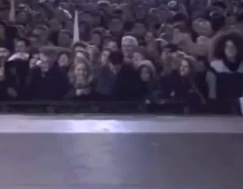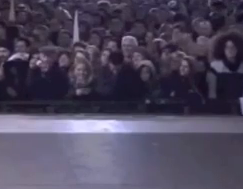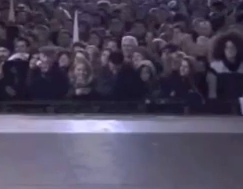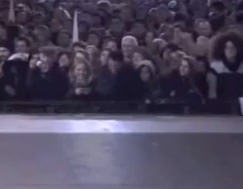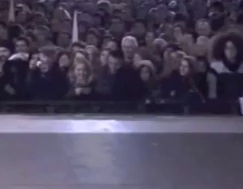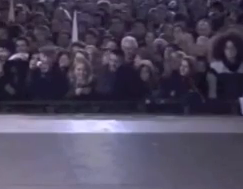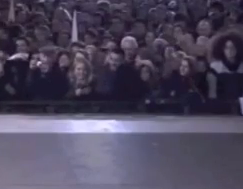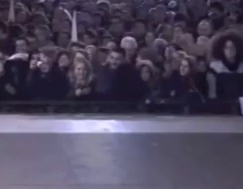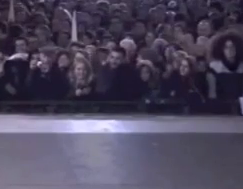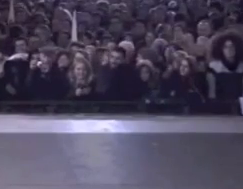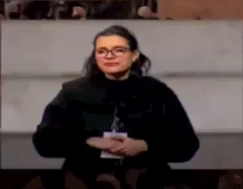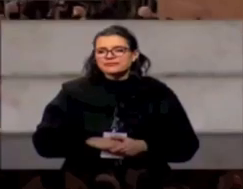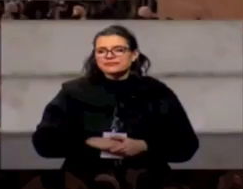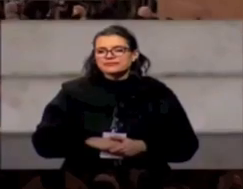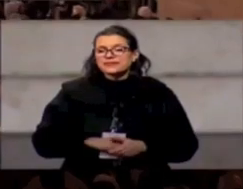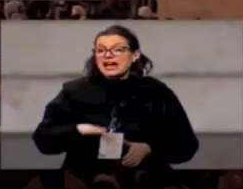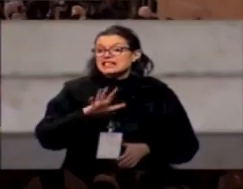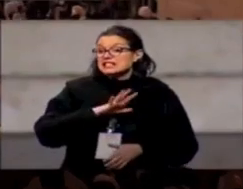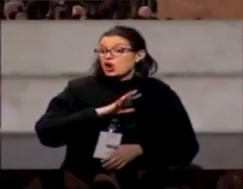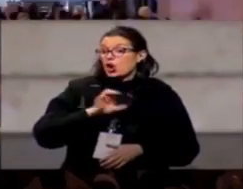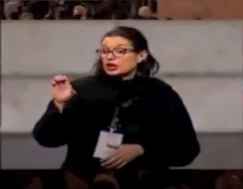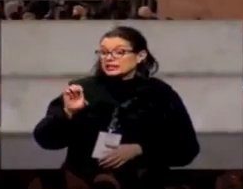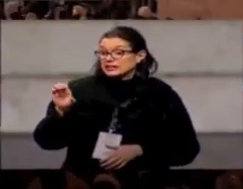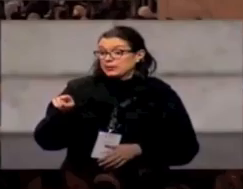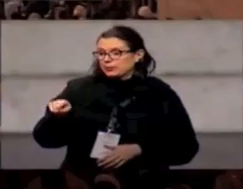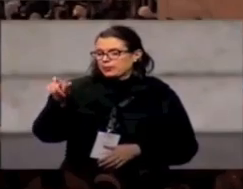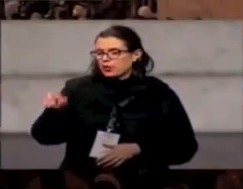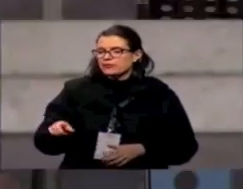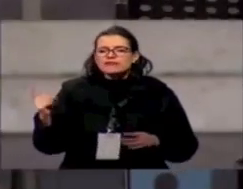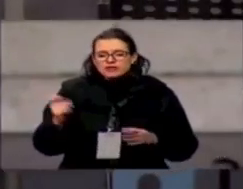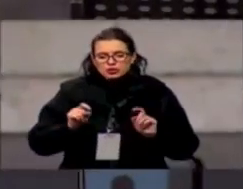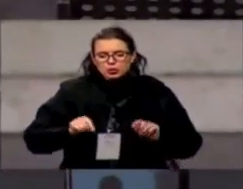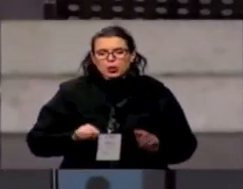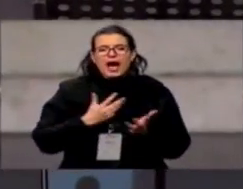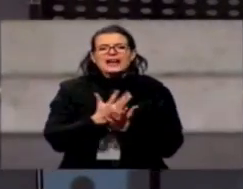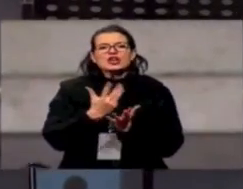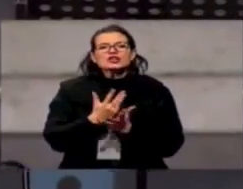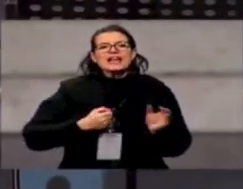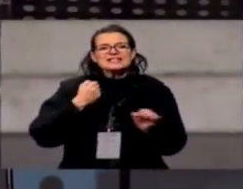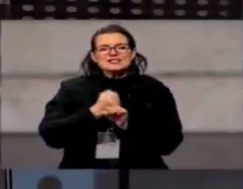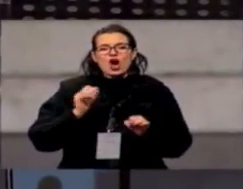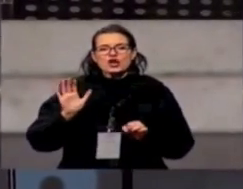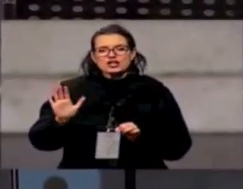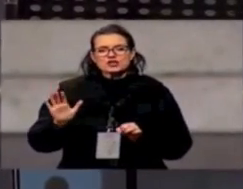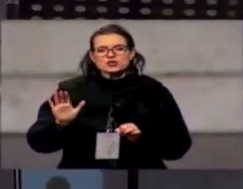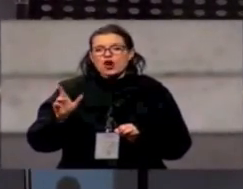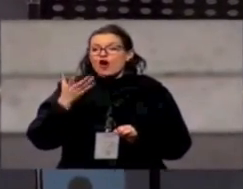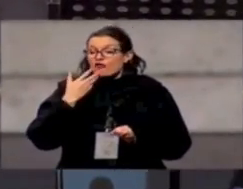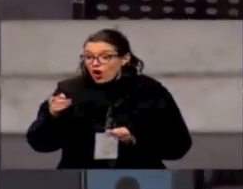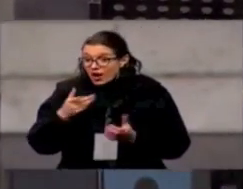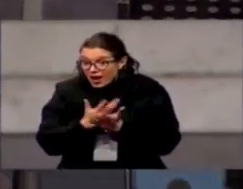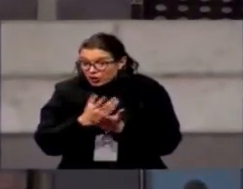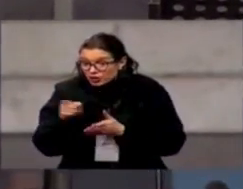vede signor Edipo è venuto a raccontare la sua storia vuole che racconti lei o la racconto